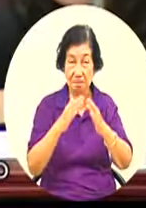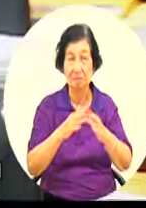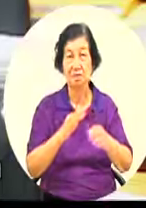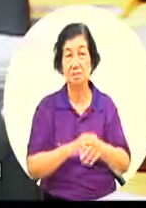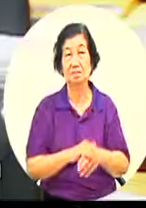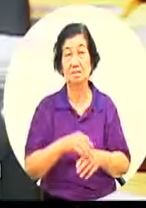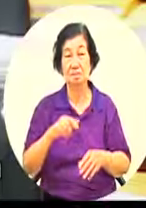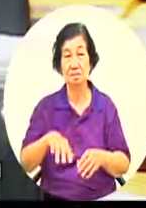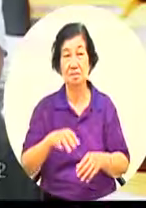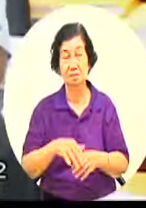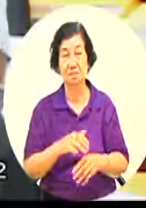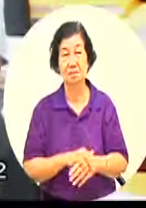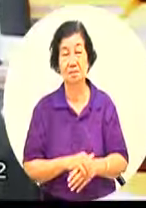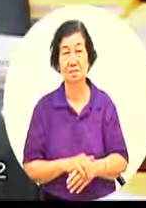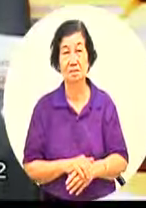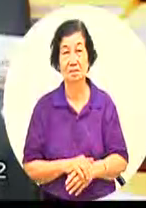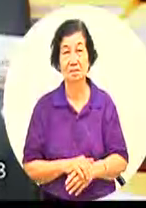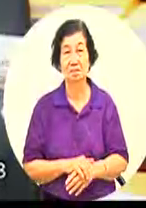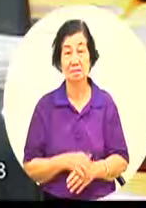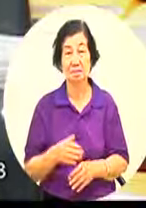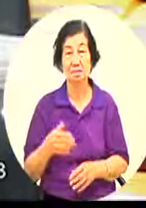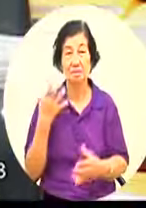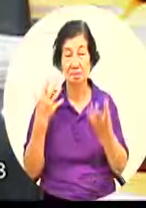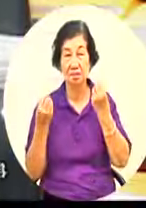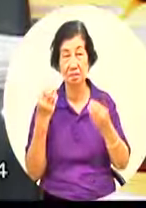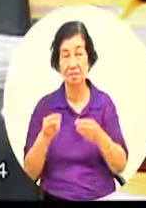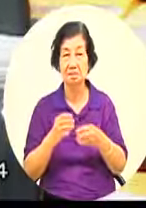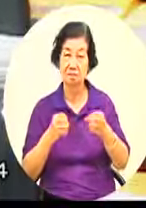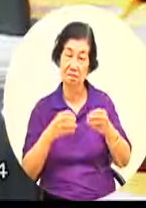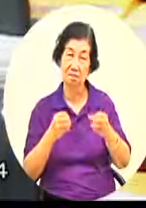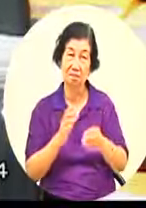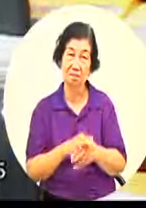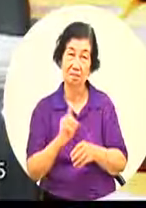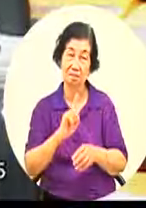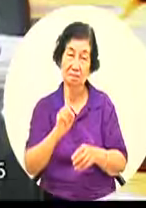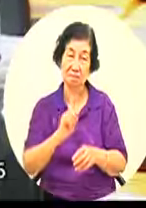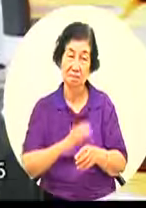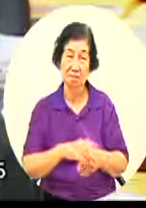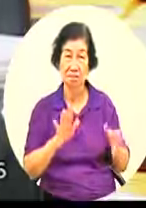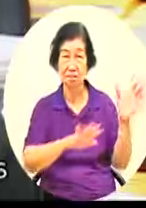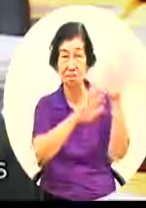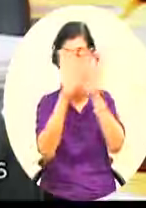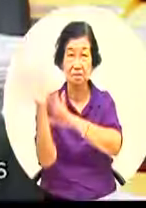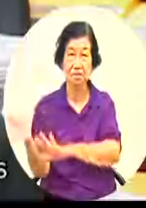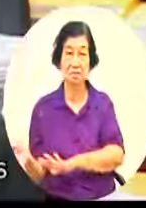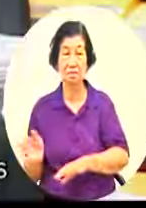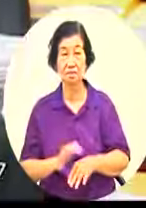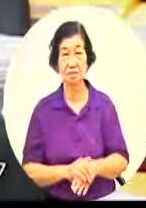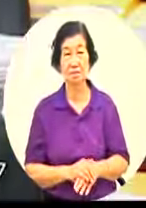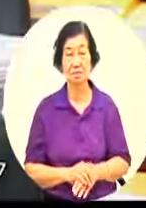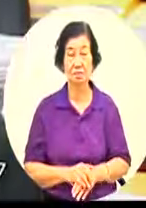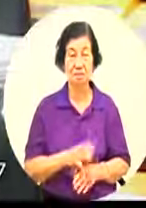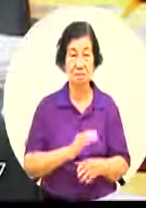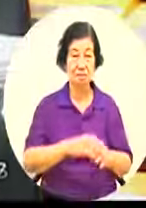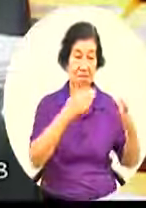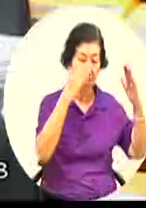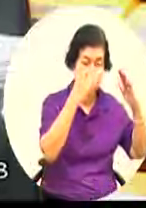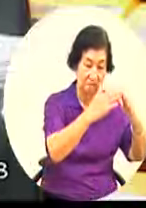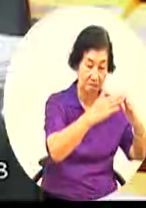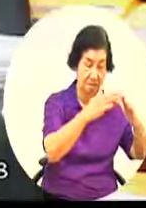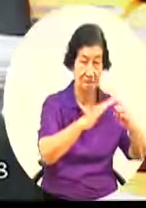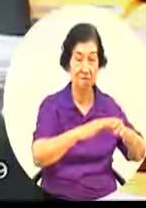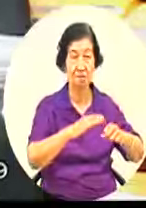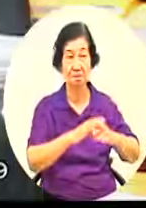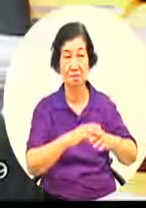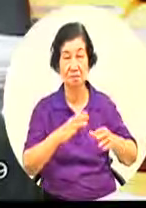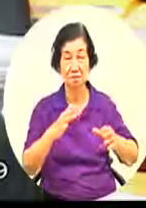觉你没有已经不知道我在谈什么，你现在针对我的 location 就是四种图在这里，所以我这个四种图有办一些